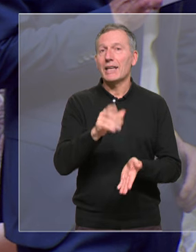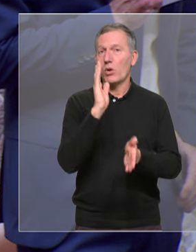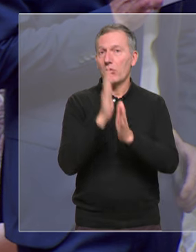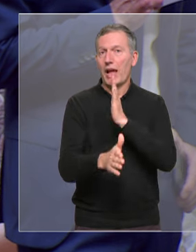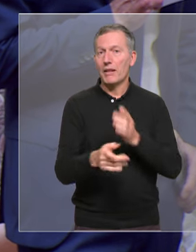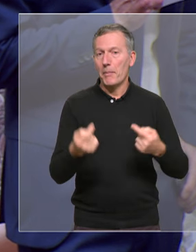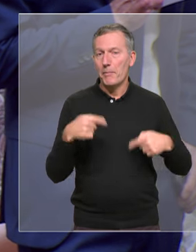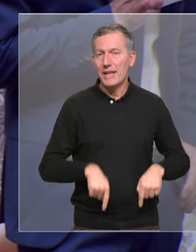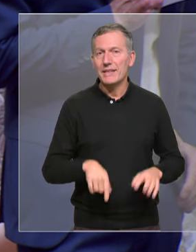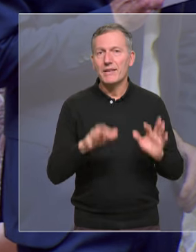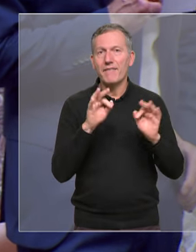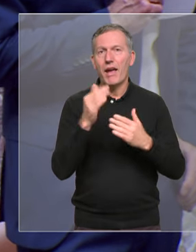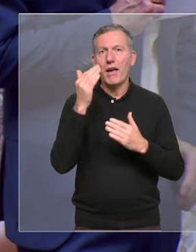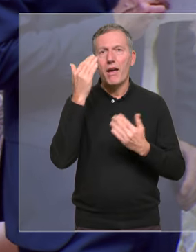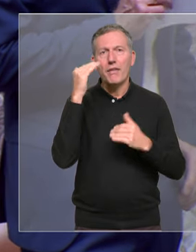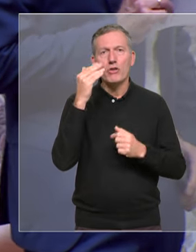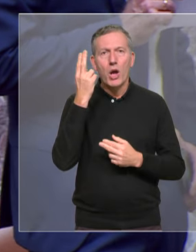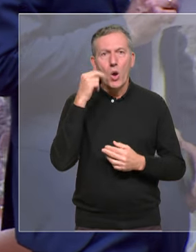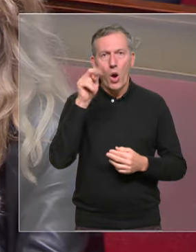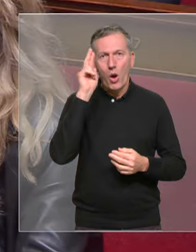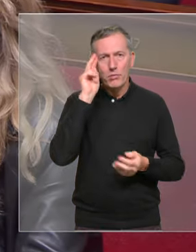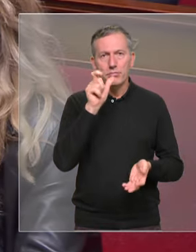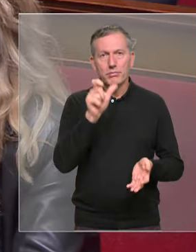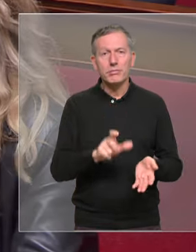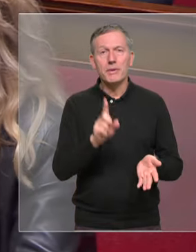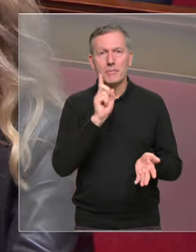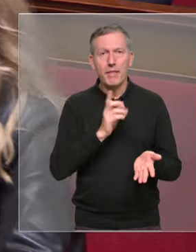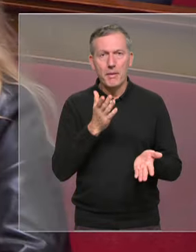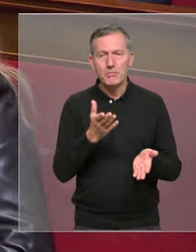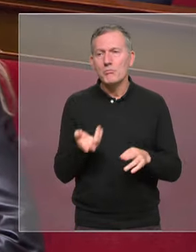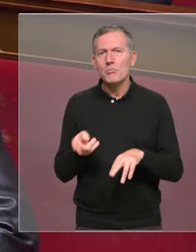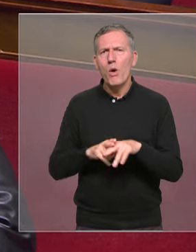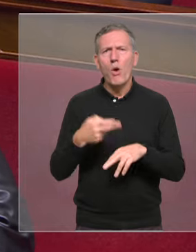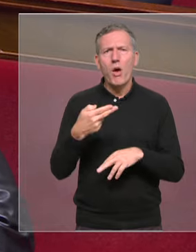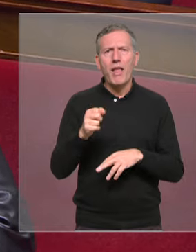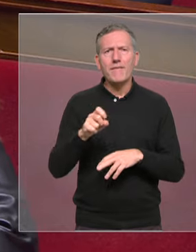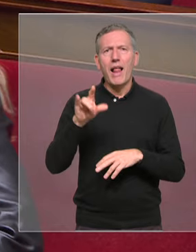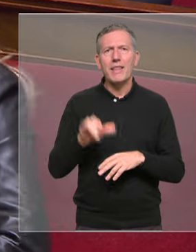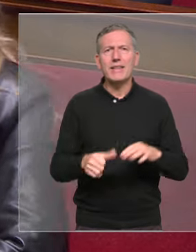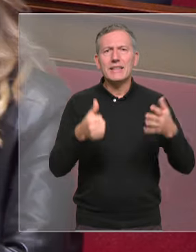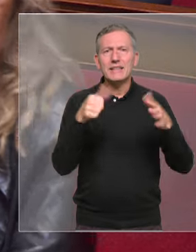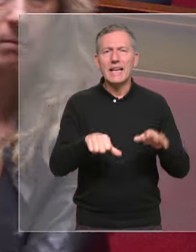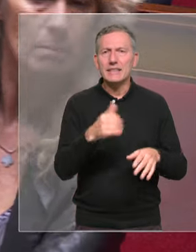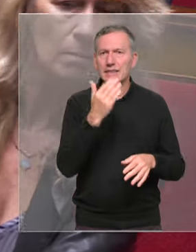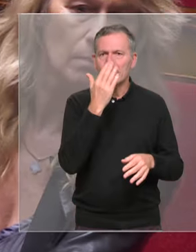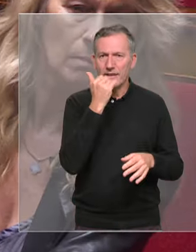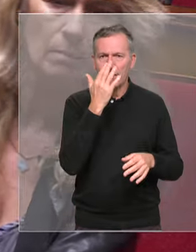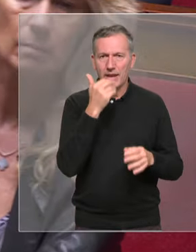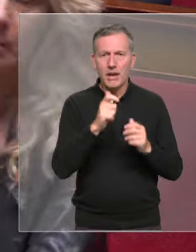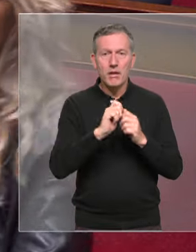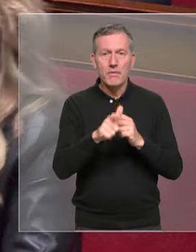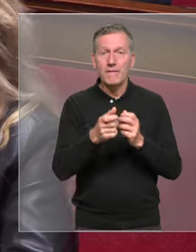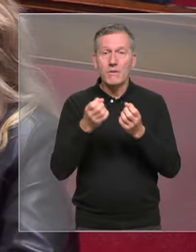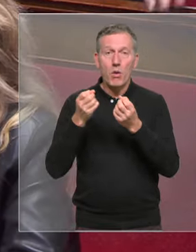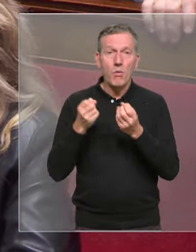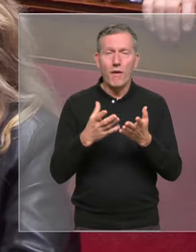et des Affaires étrangères. Madame la Ministre, le décès d'Alexeï Navalny le 16 février dernier a provoqué